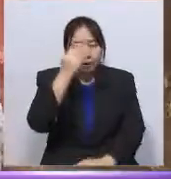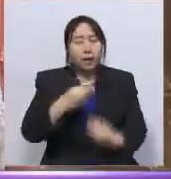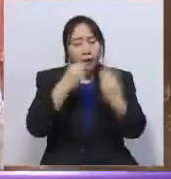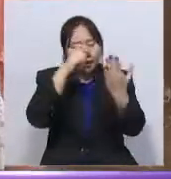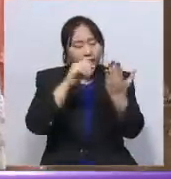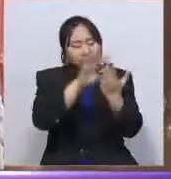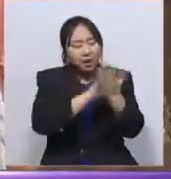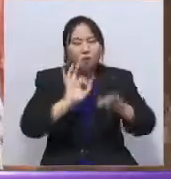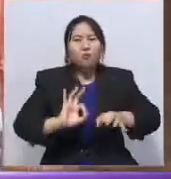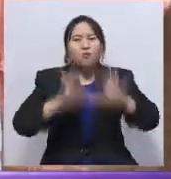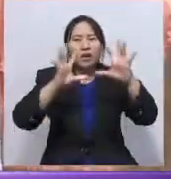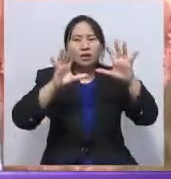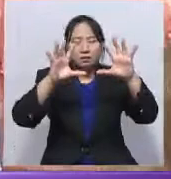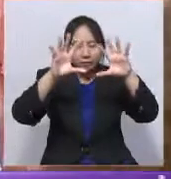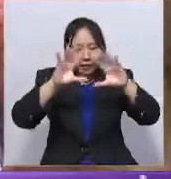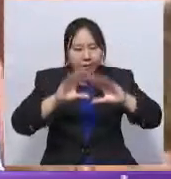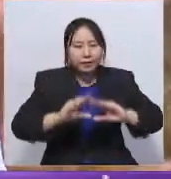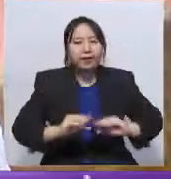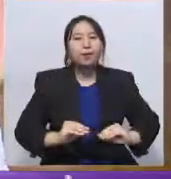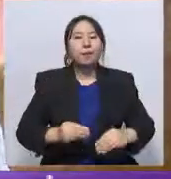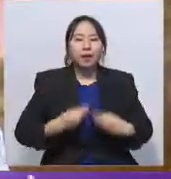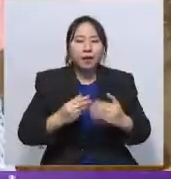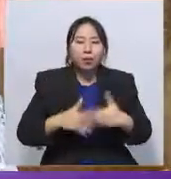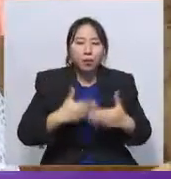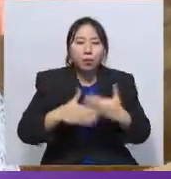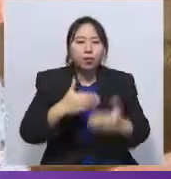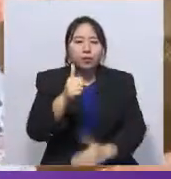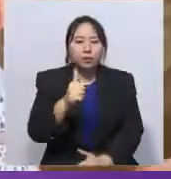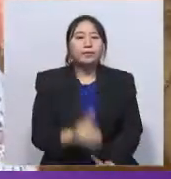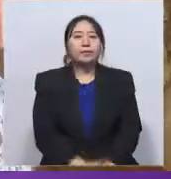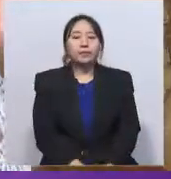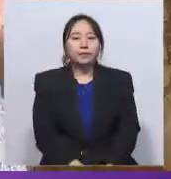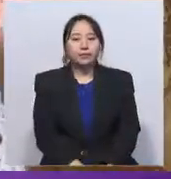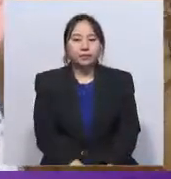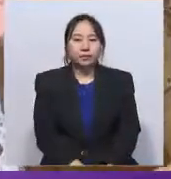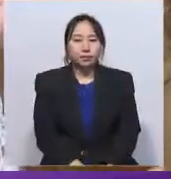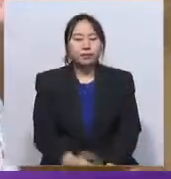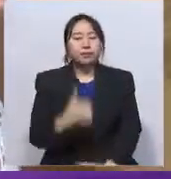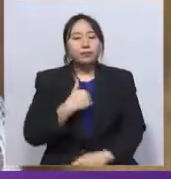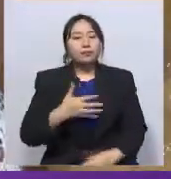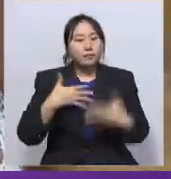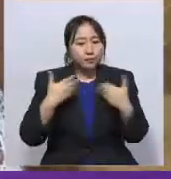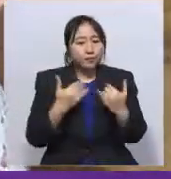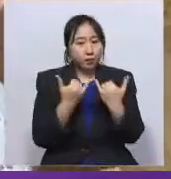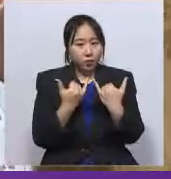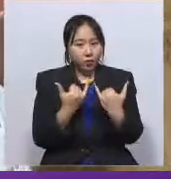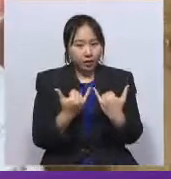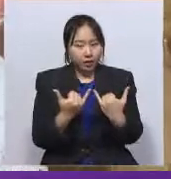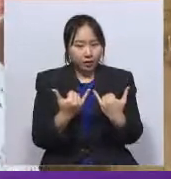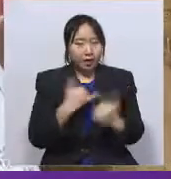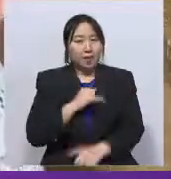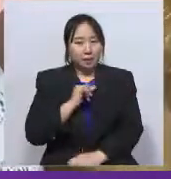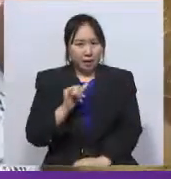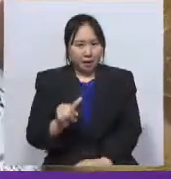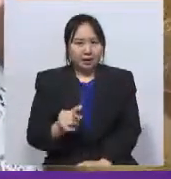ศไทยเนาะให้ประเทศไทยเดินไปข้างหน้าได้นะป้าก็ดีใจแล้ววันนี้ป้าก็ได้มาความจริง